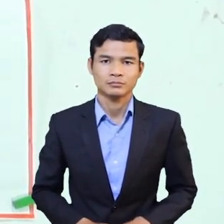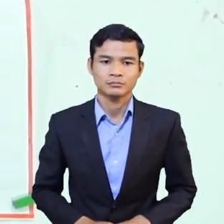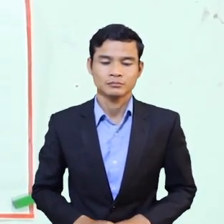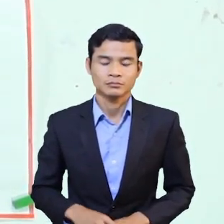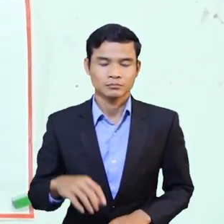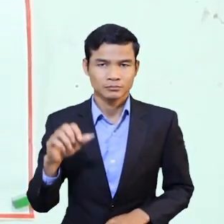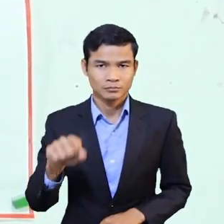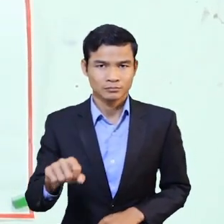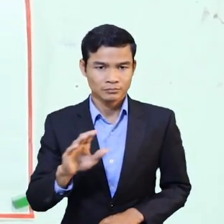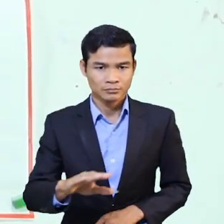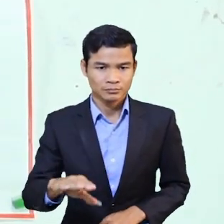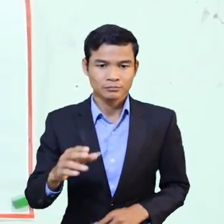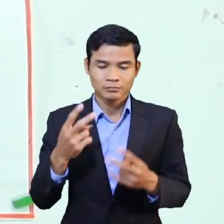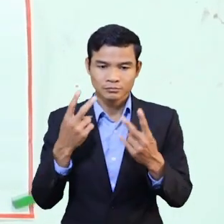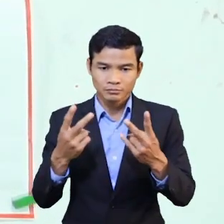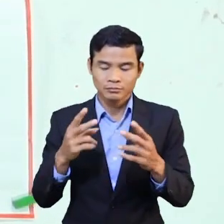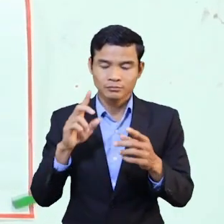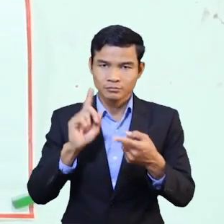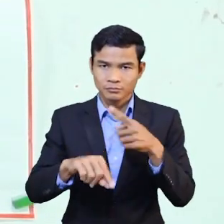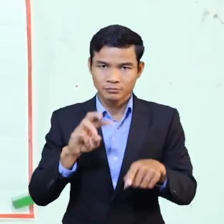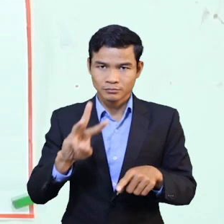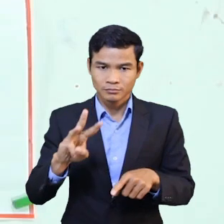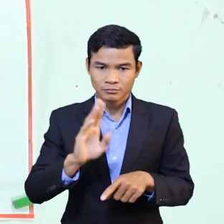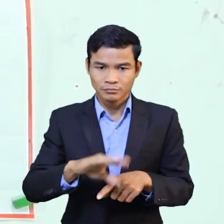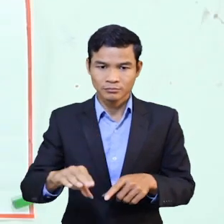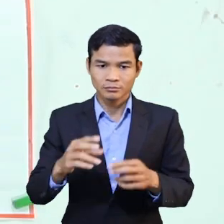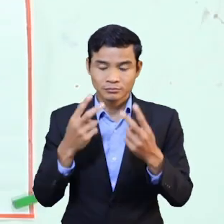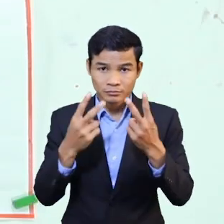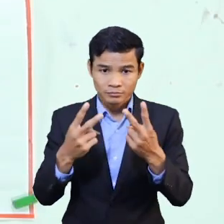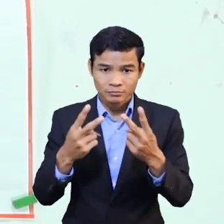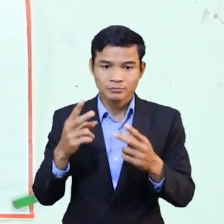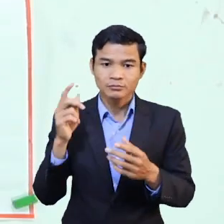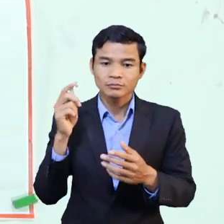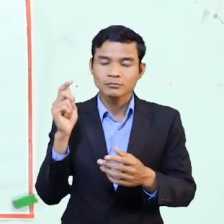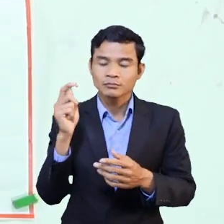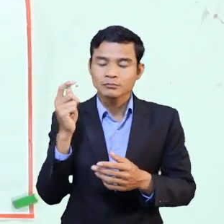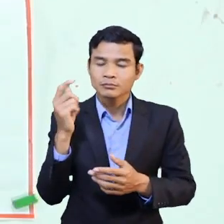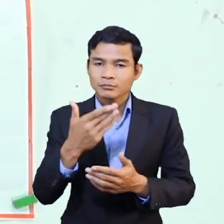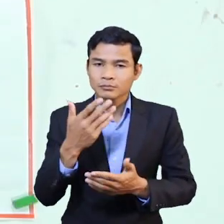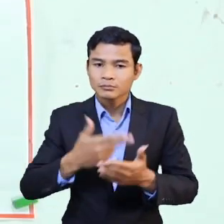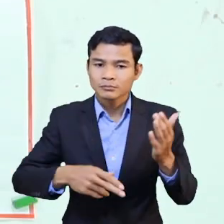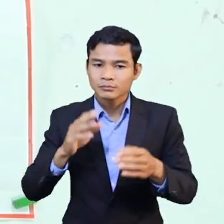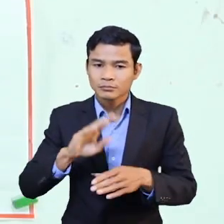Chà, à lấy dương mơ, chà lịch bầy nha con, mơ mơ rụp ni mơ, rụp ni rụp ở vầy đấy con.